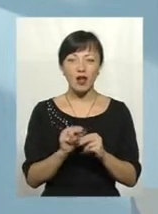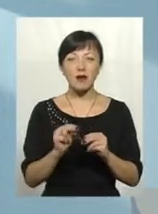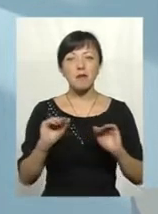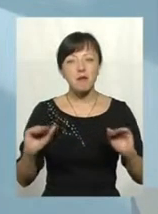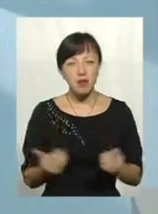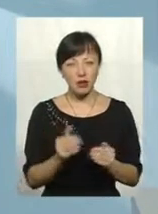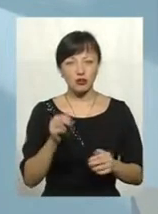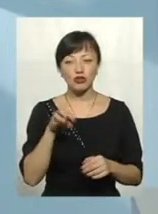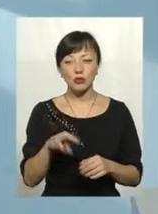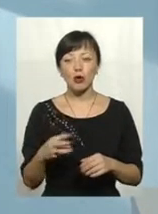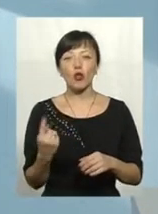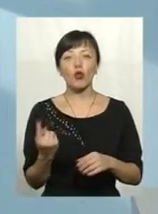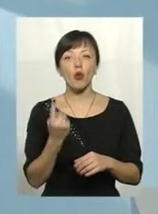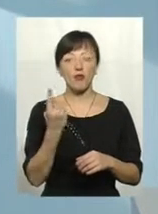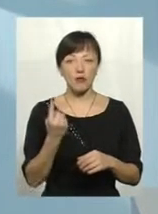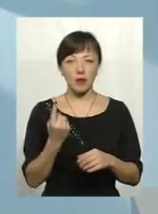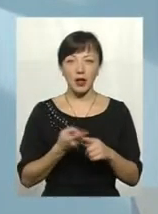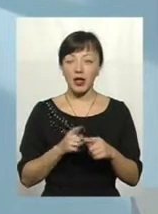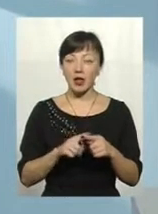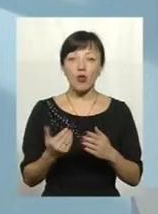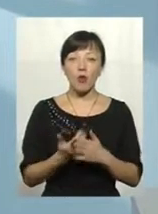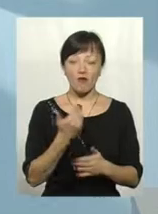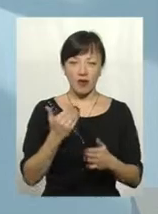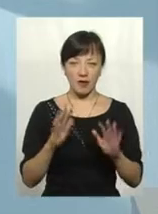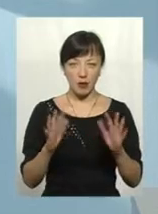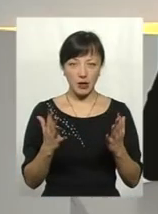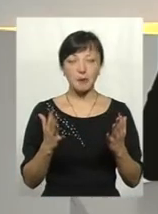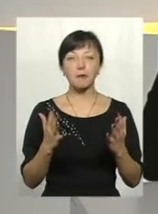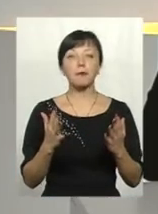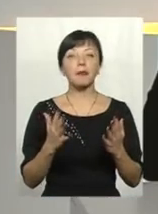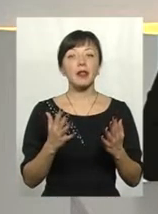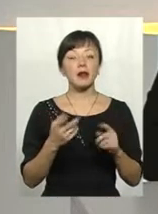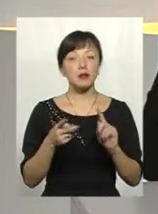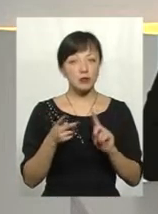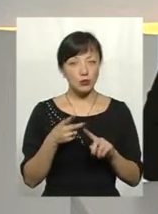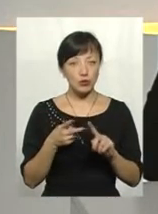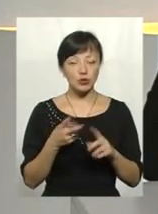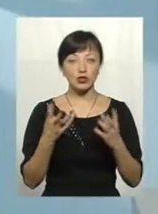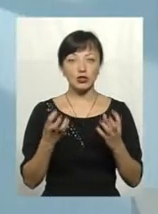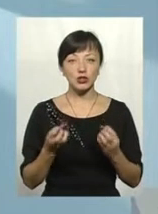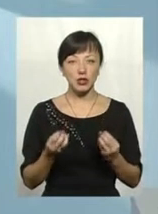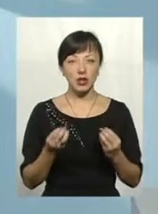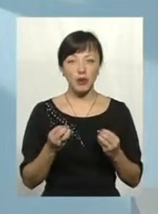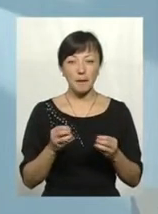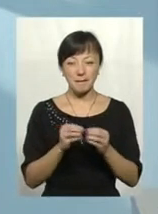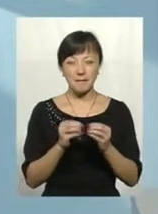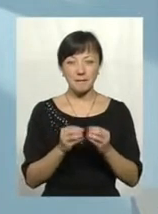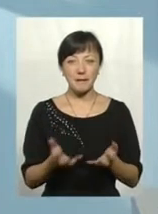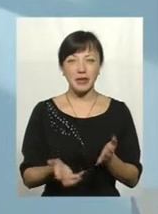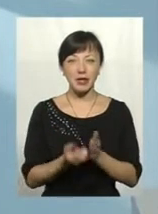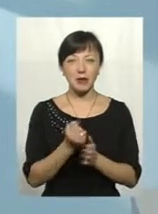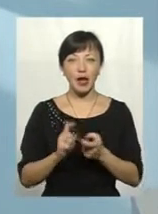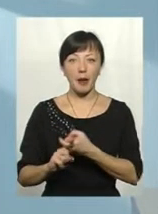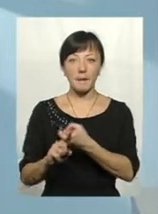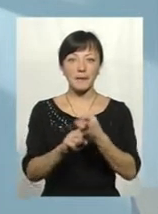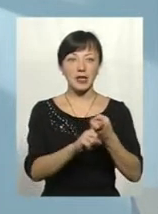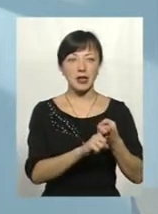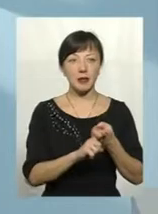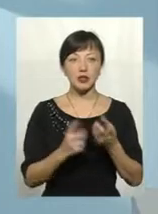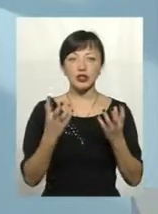нових випадків та рецидивів. Значить, ці хворі теж далі так підтримують епідемію, тому що ефективність.